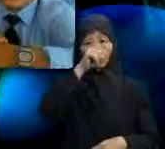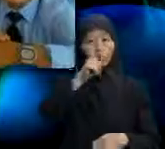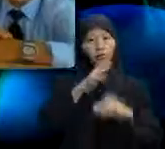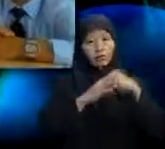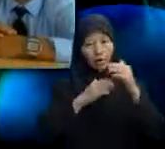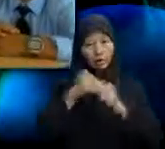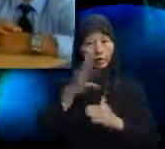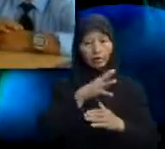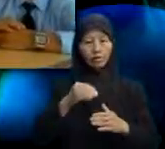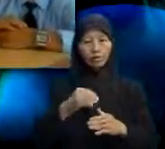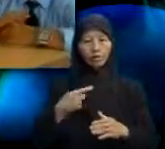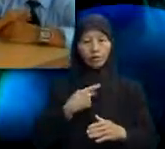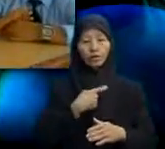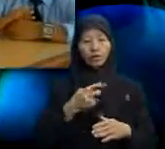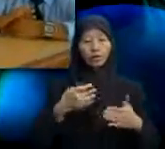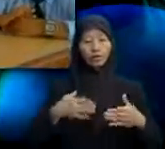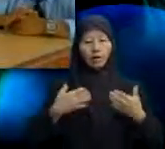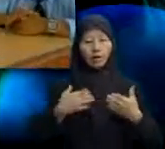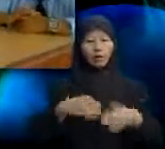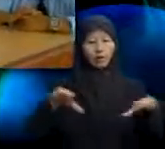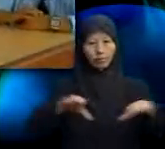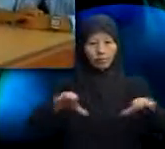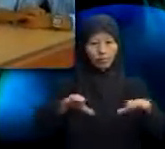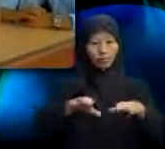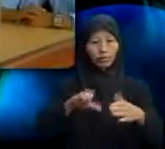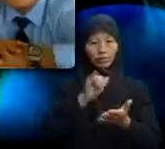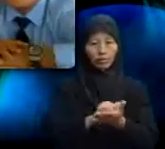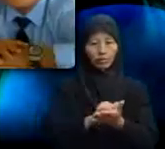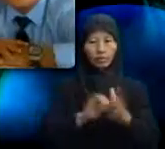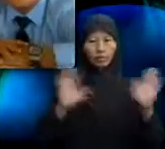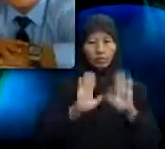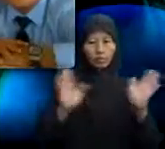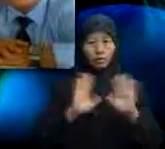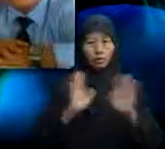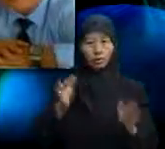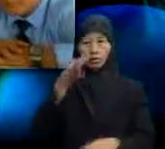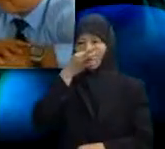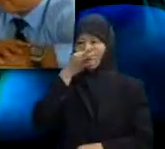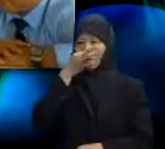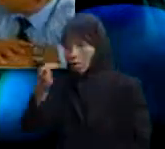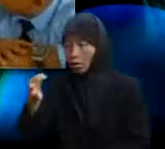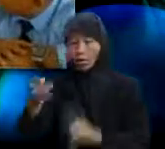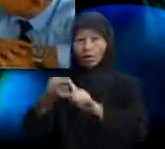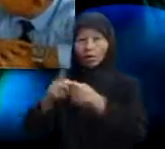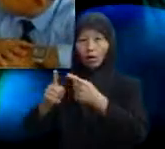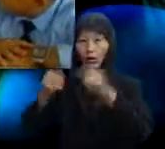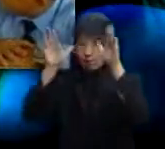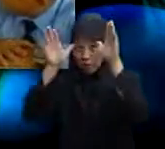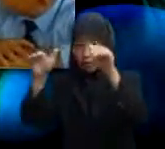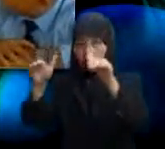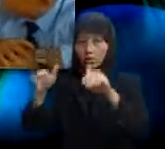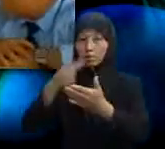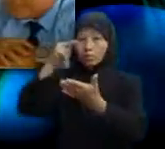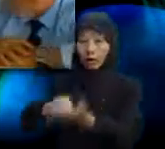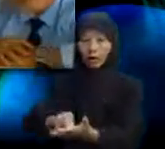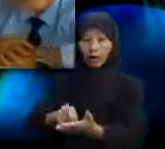kita tentu selesa dan aman jika melakukan kebaikan. Janganlah kita terpengaruh dengan rakan-rakan yang